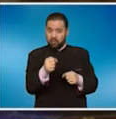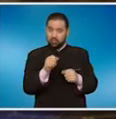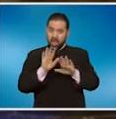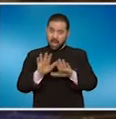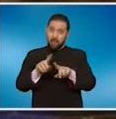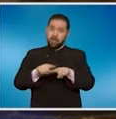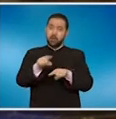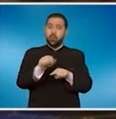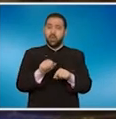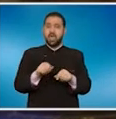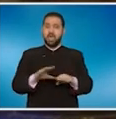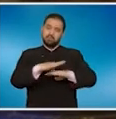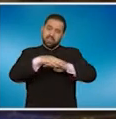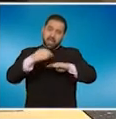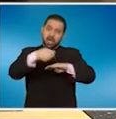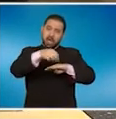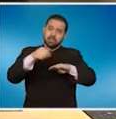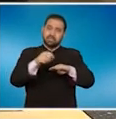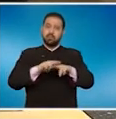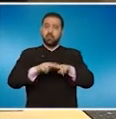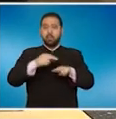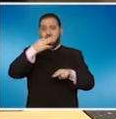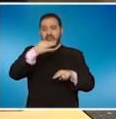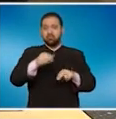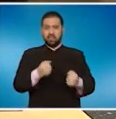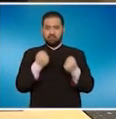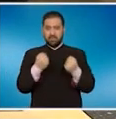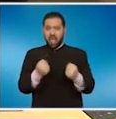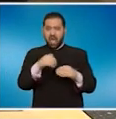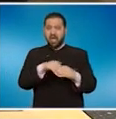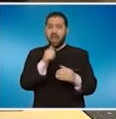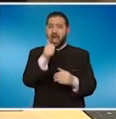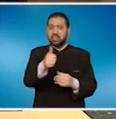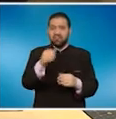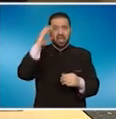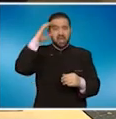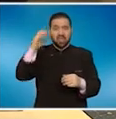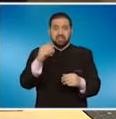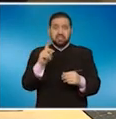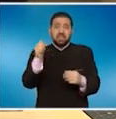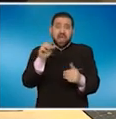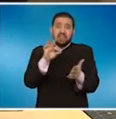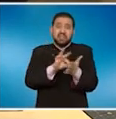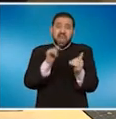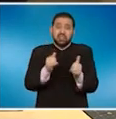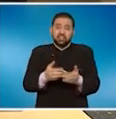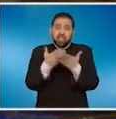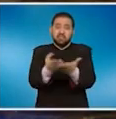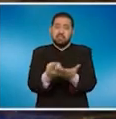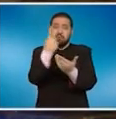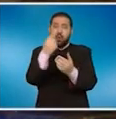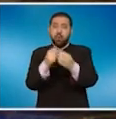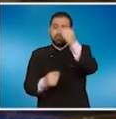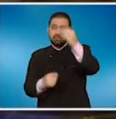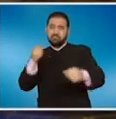apărăm cu ea, ne încălțăm, așa cum am spus, stăm tari în adevăr, în credință, dar de data aceasta primim și o